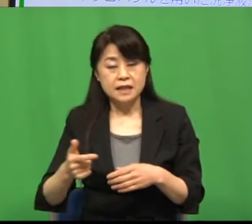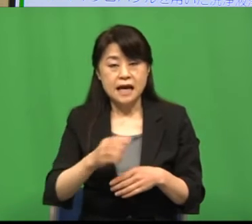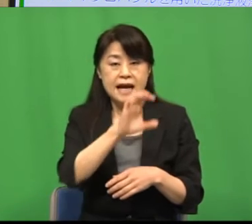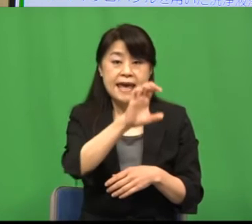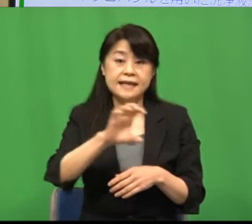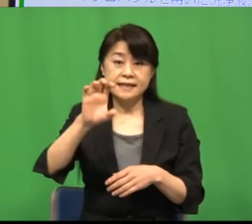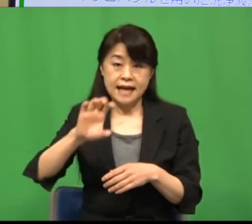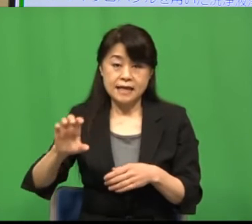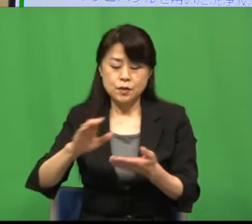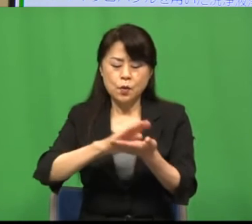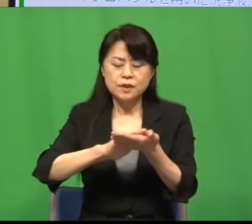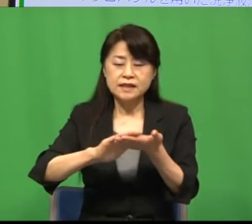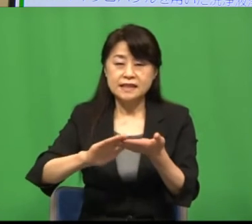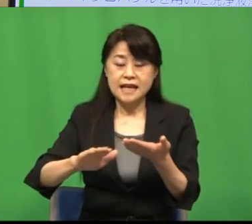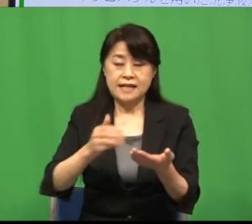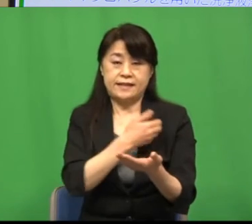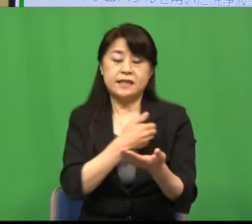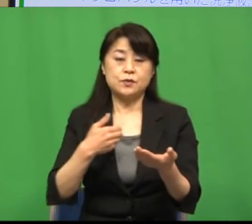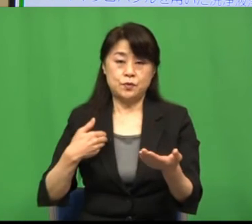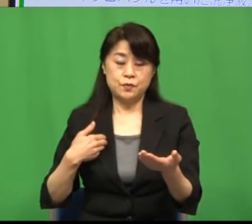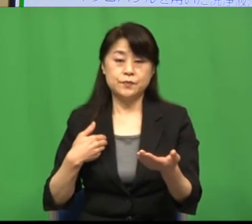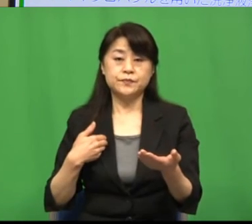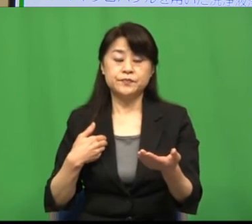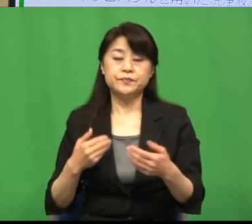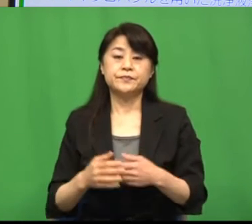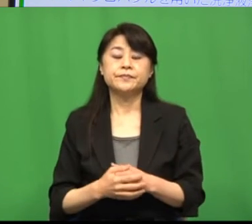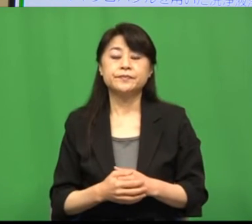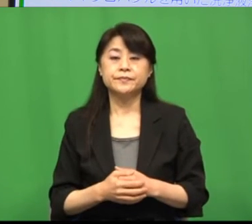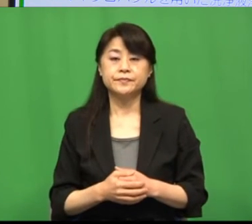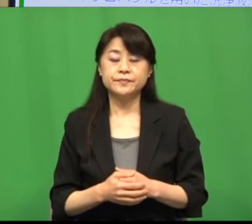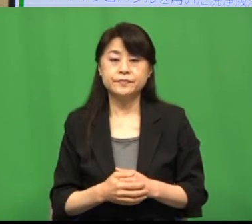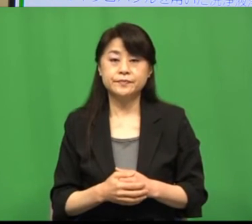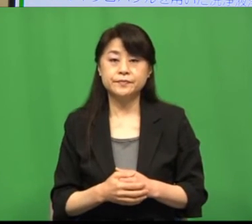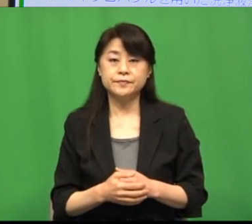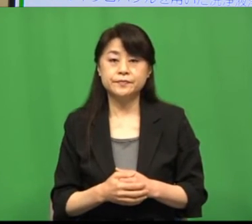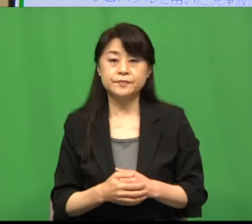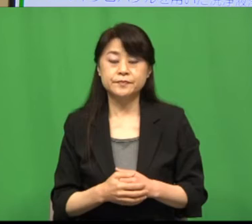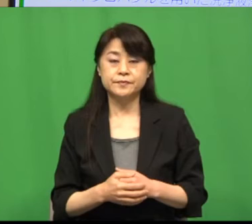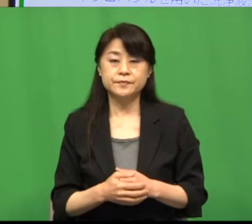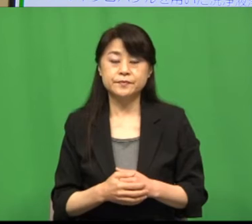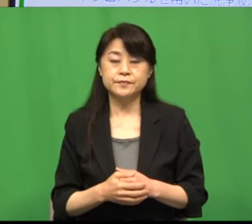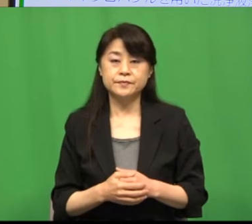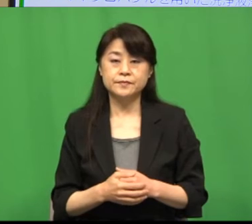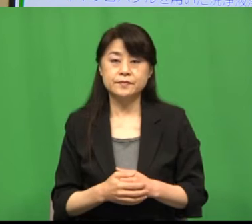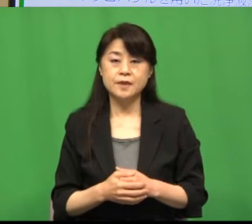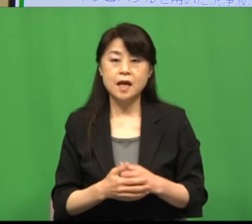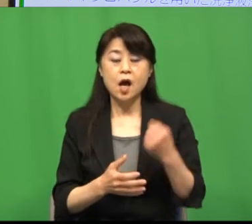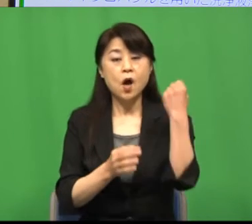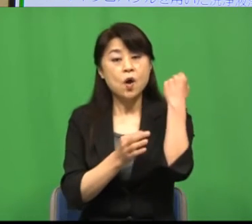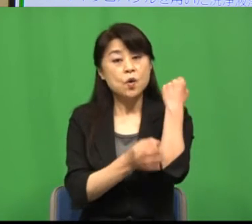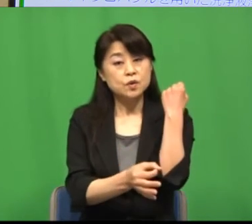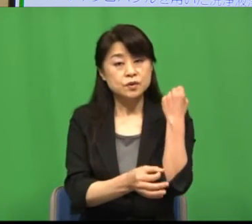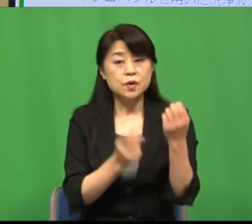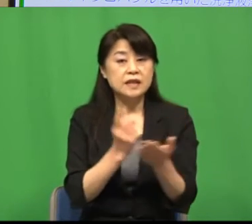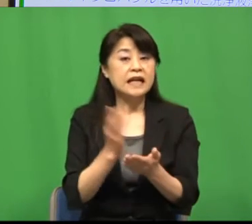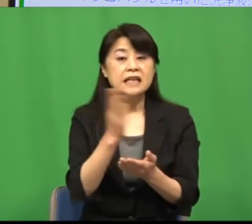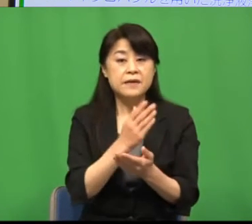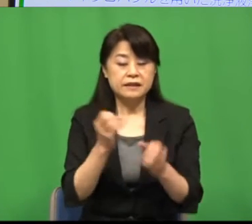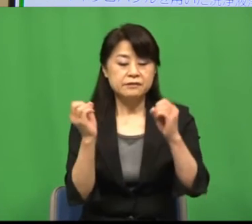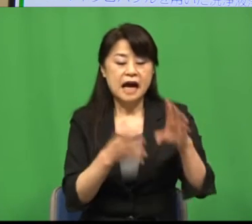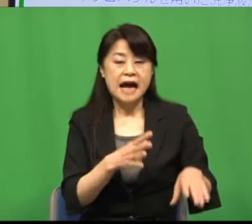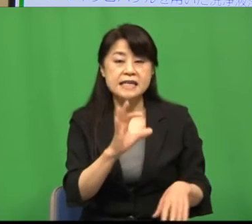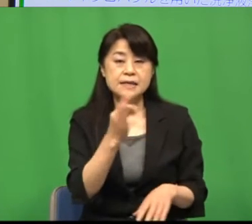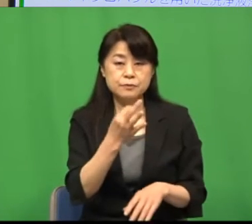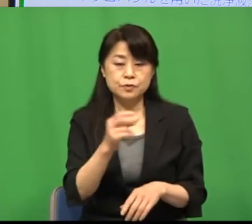体をきれいにできる、そういう利点があります。これはコストだけではなくて廃棄物の削減にもつ